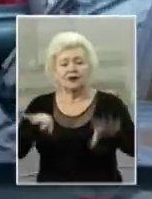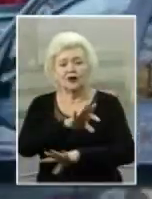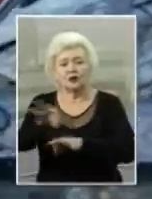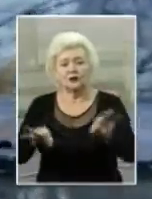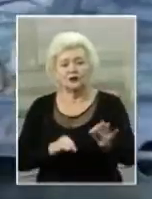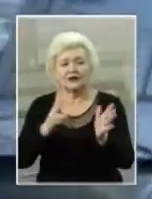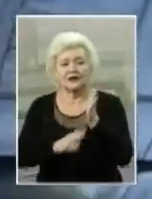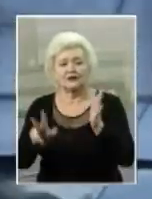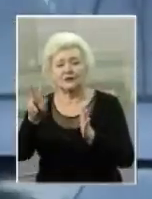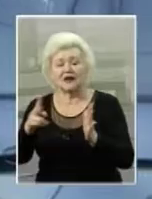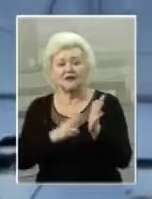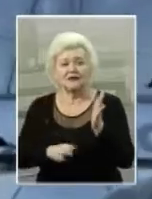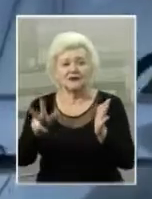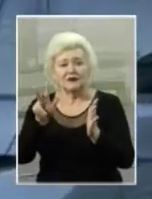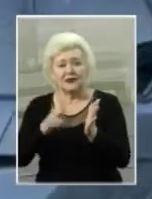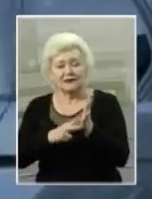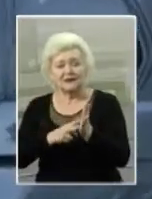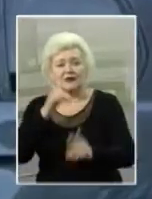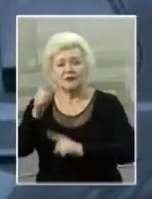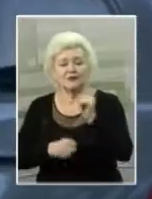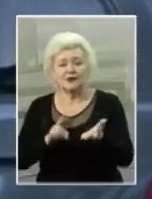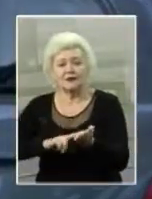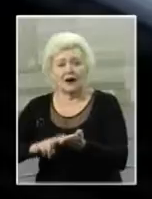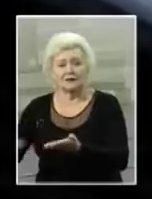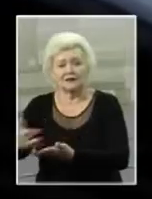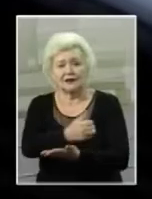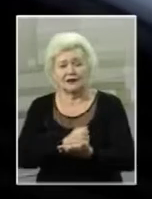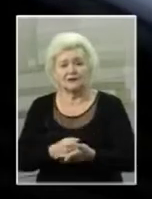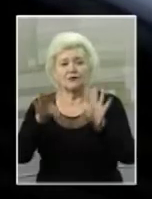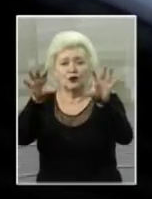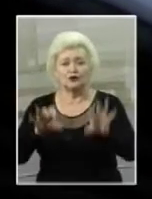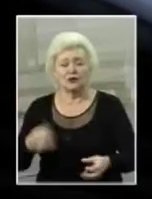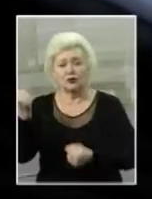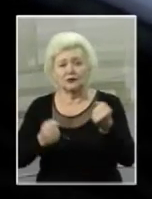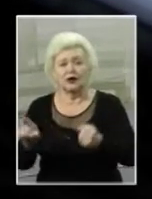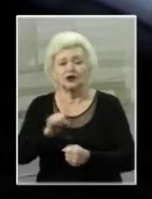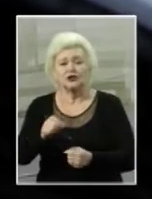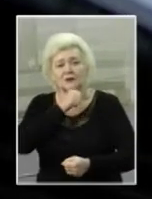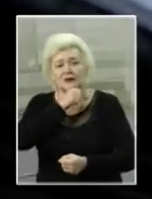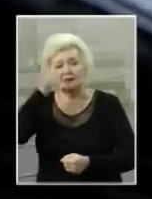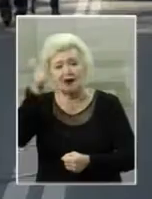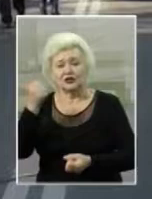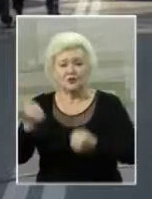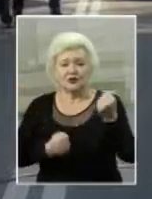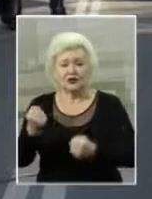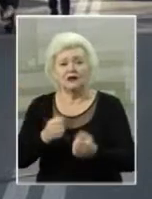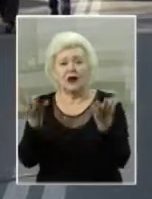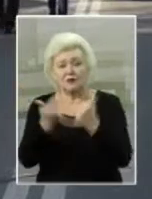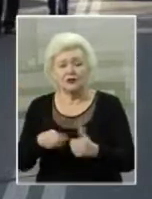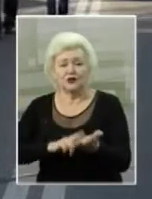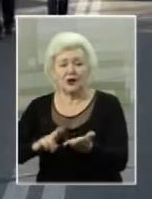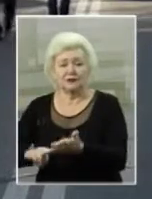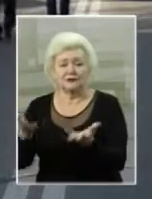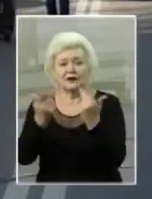Законопроект 8487 змінює акцизний збір з розмитнення авто. Що старша машина, то більший акциз. Рахуватимуть його